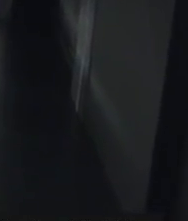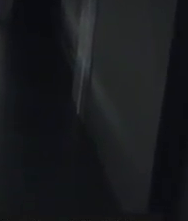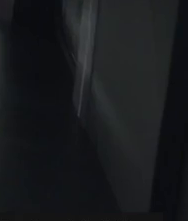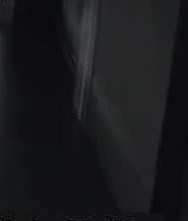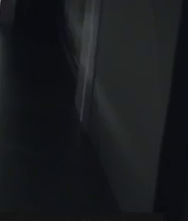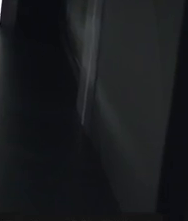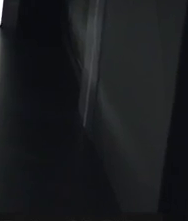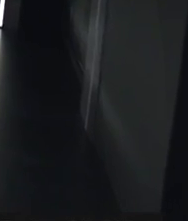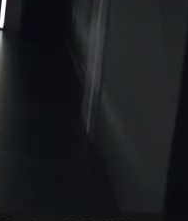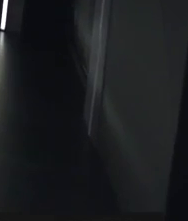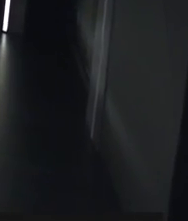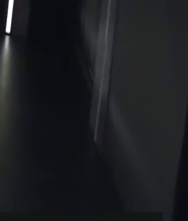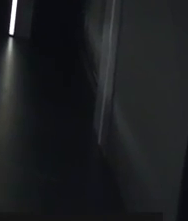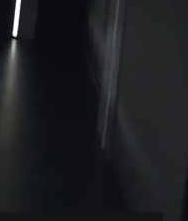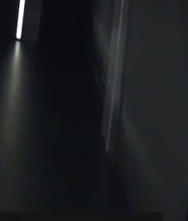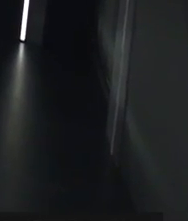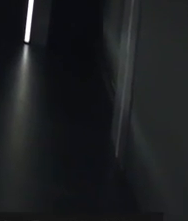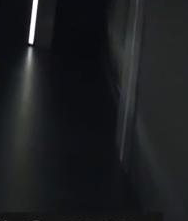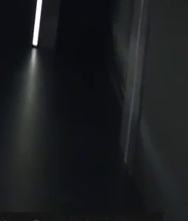die